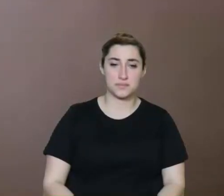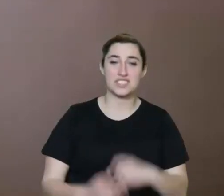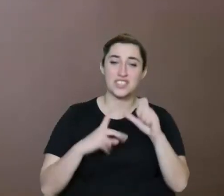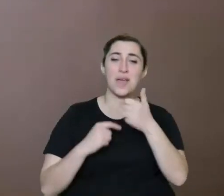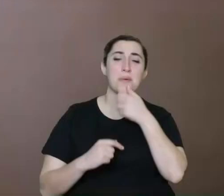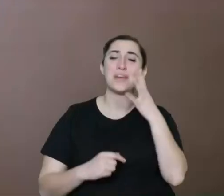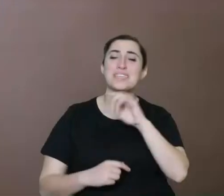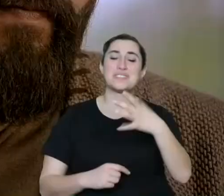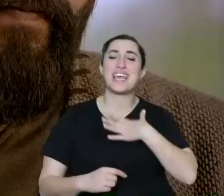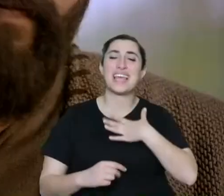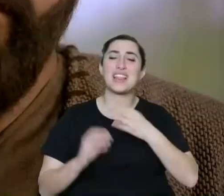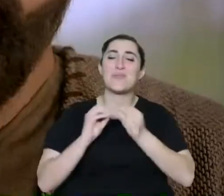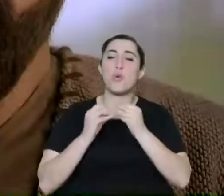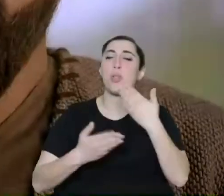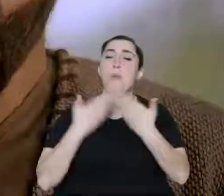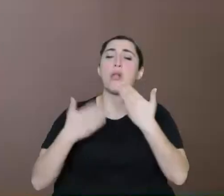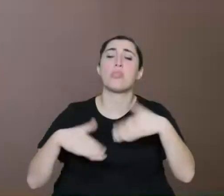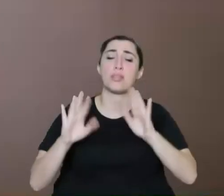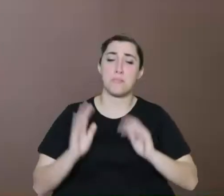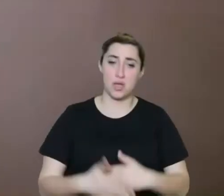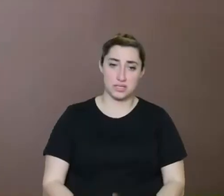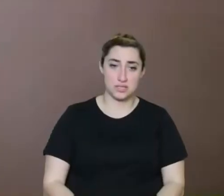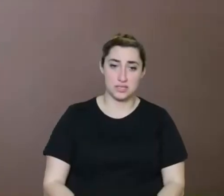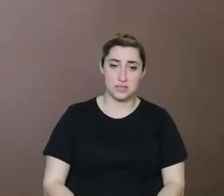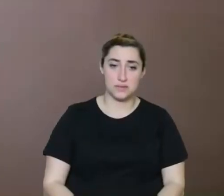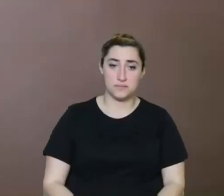Şeyh babam kimseye kendi derdini demez.